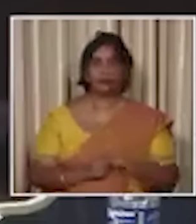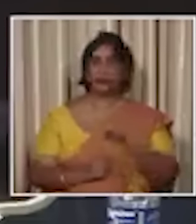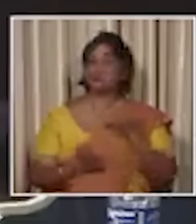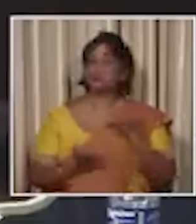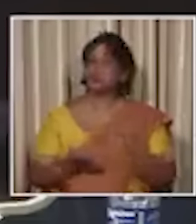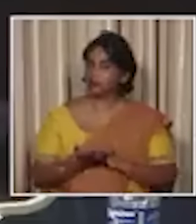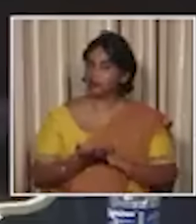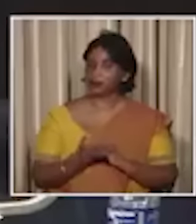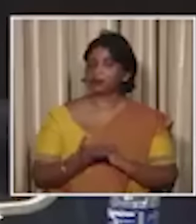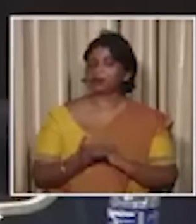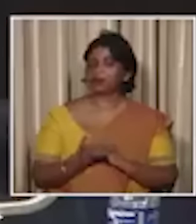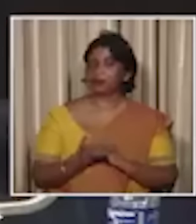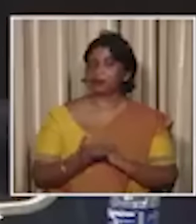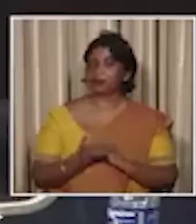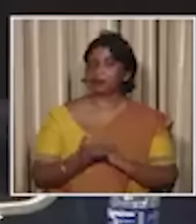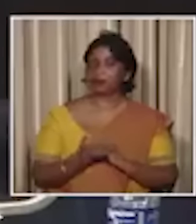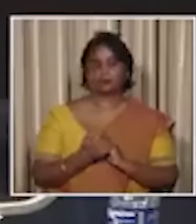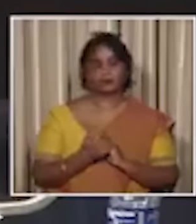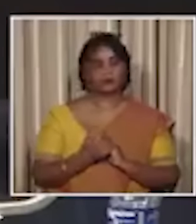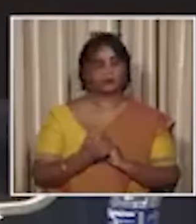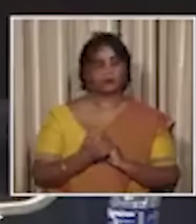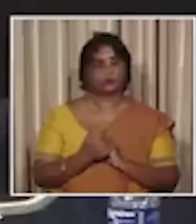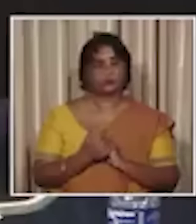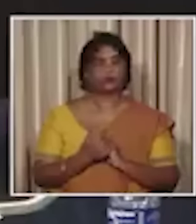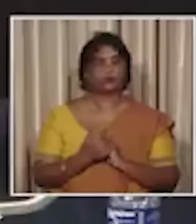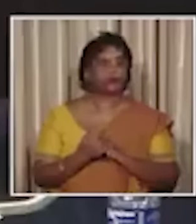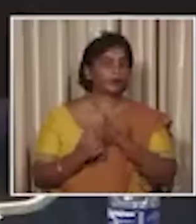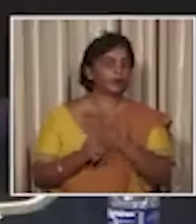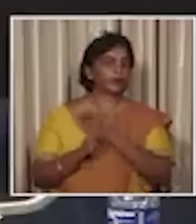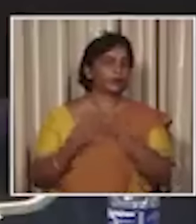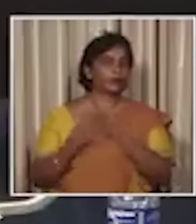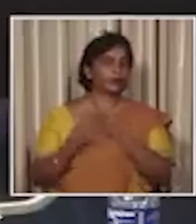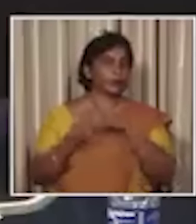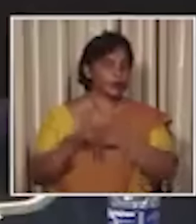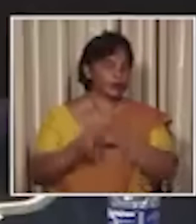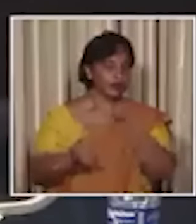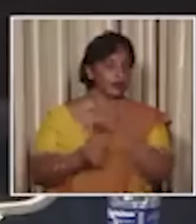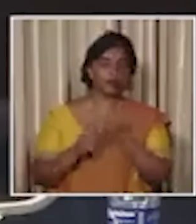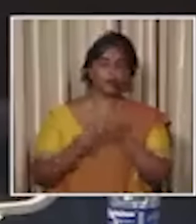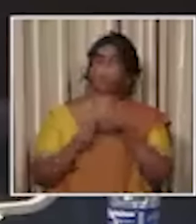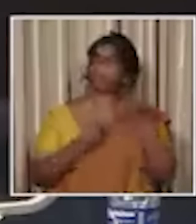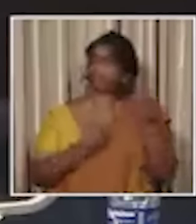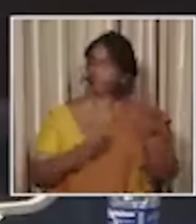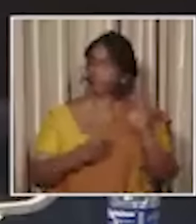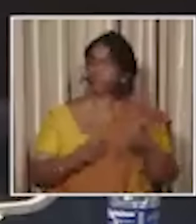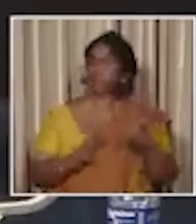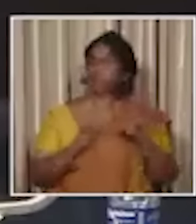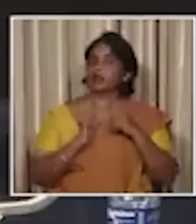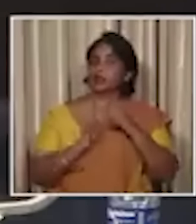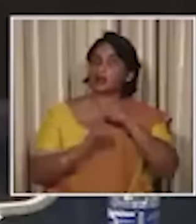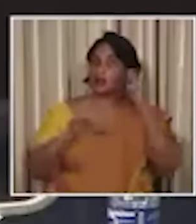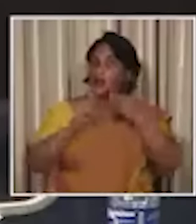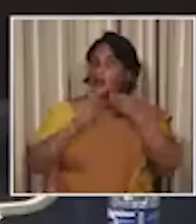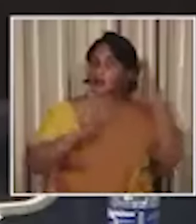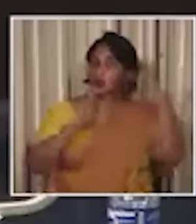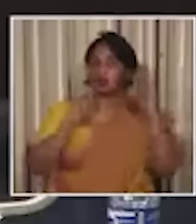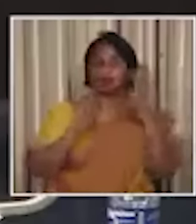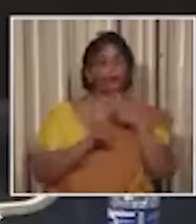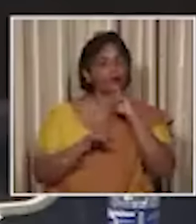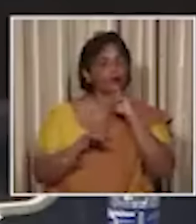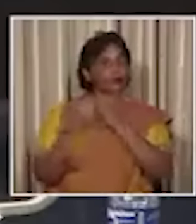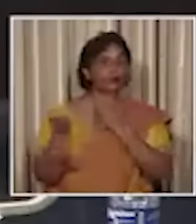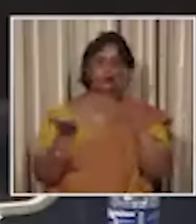நாயகத்திற்கு பாரப்படுத்தி செயலாளர் நாயகம் ஊடாக சர்வதேச குற்றவியல் நீதிமன்றத்திற்கு கொண்டு செல்வதற்குரிய நடவடிக்கையை எடுக்க வேண்டும் என்பதை